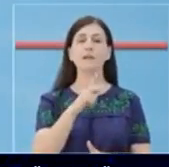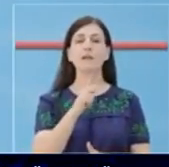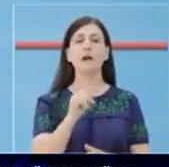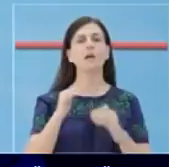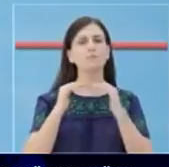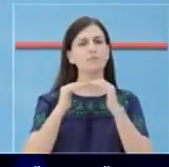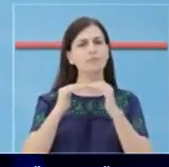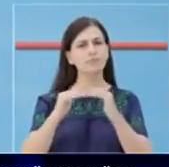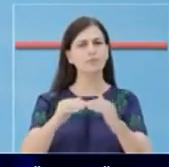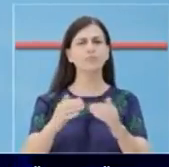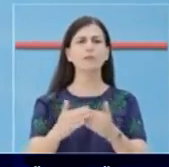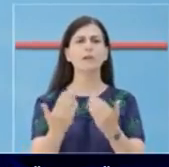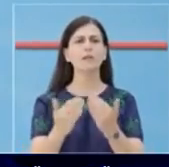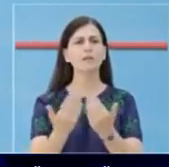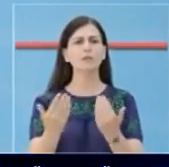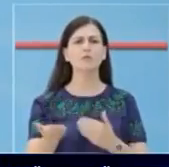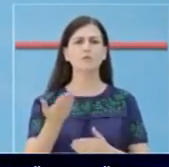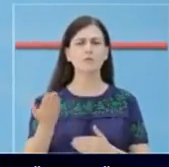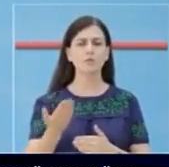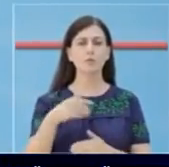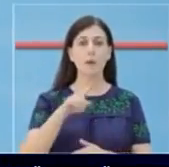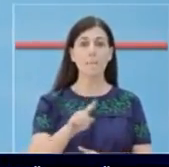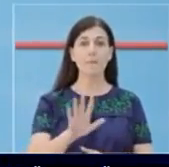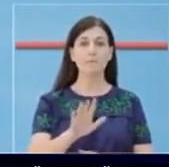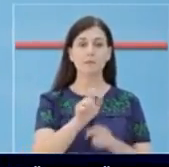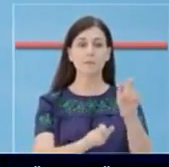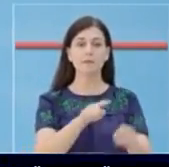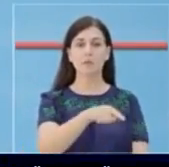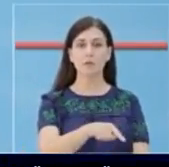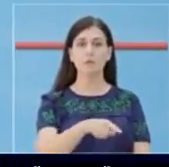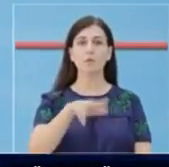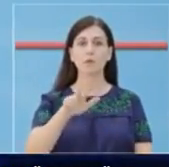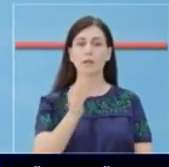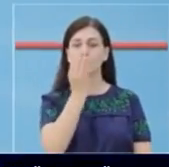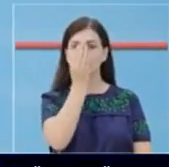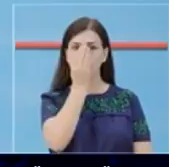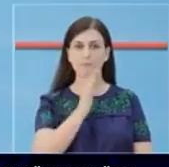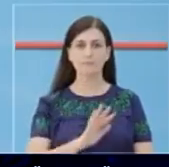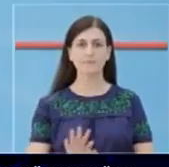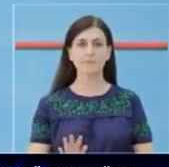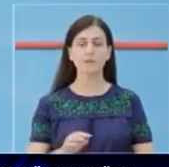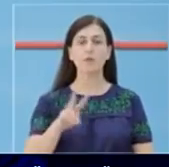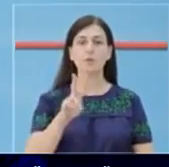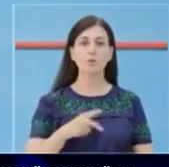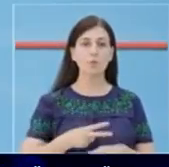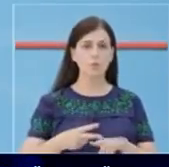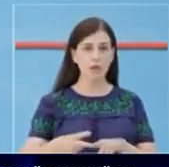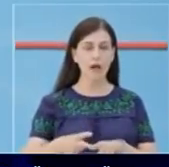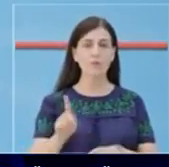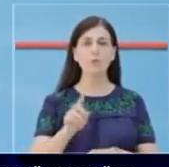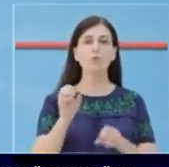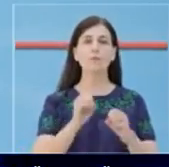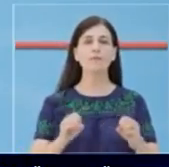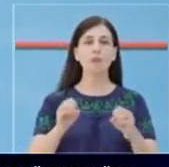e qëndrueshme prej ditësh me 15 pacientë të shtruar, nga të cilët 3 janë në terapi intensive. Prej më shumë se